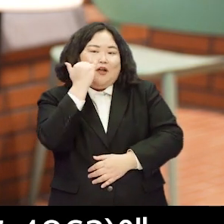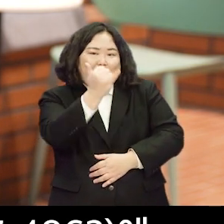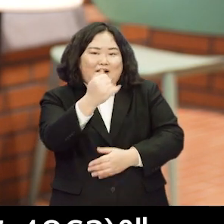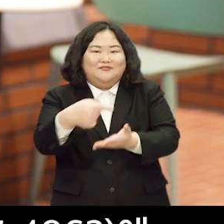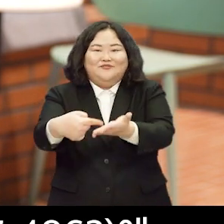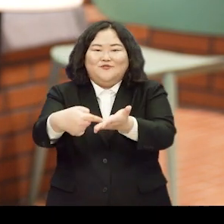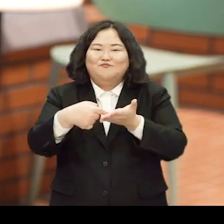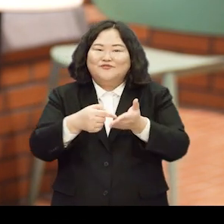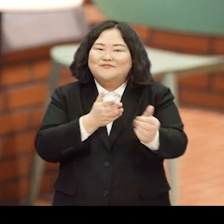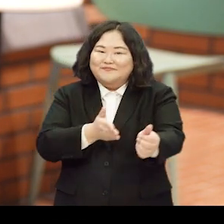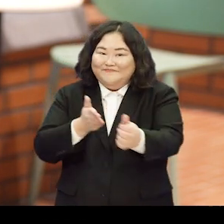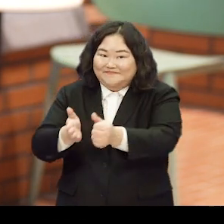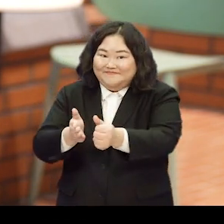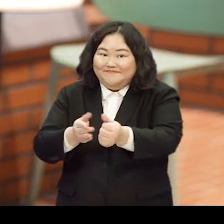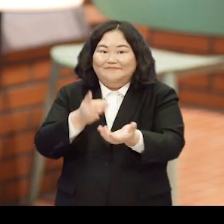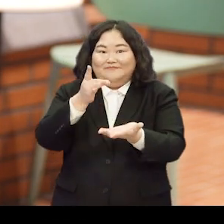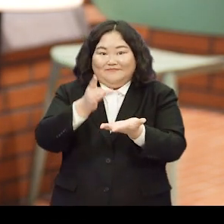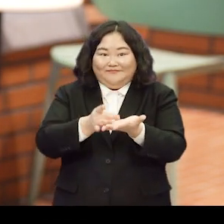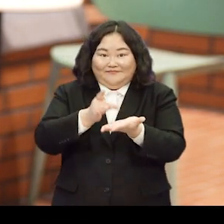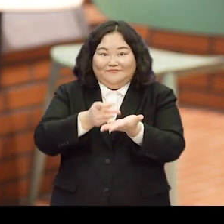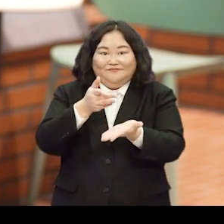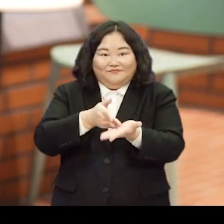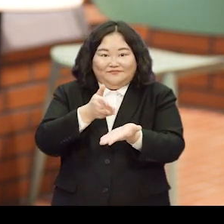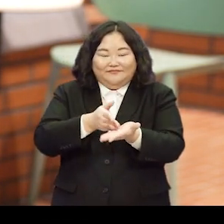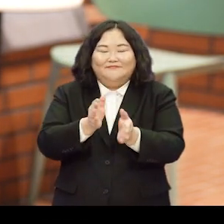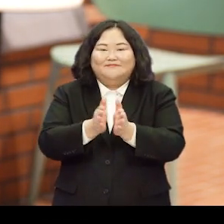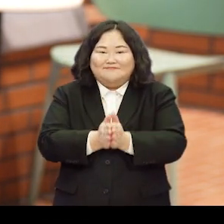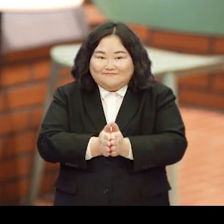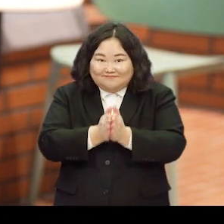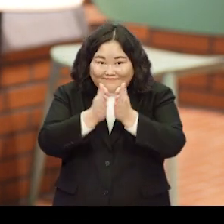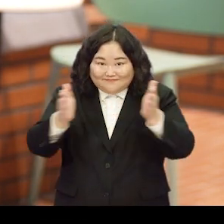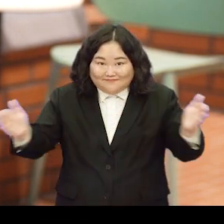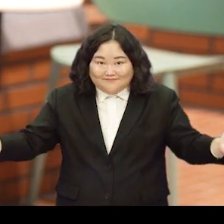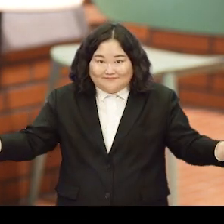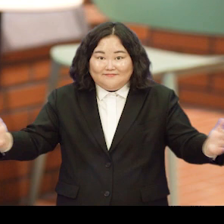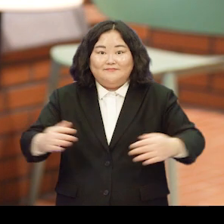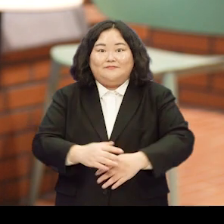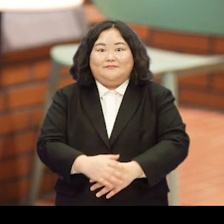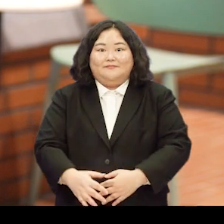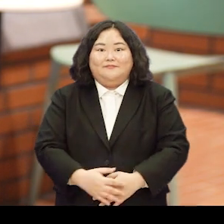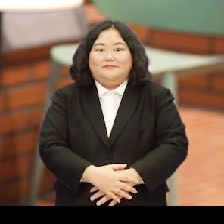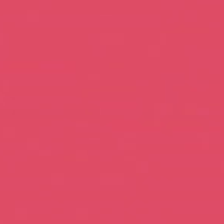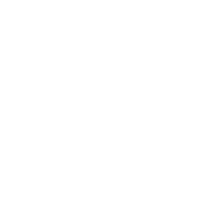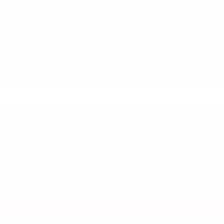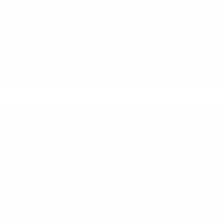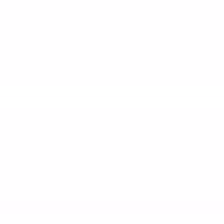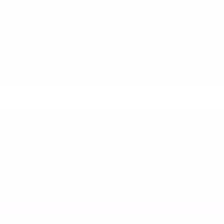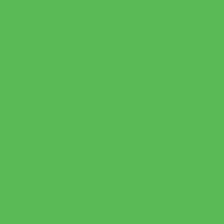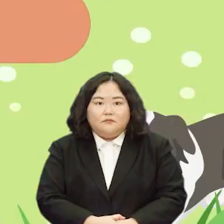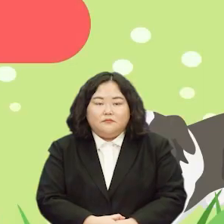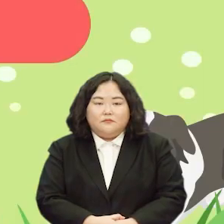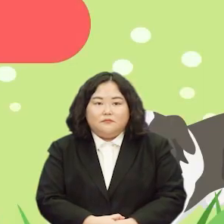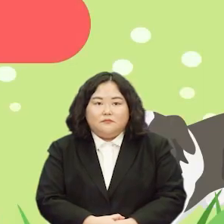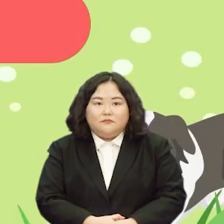사업 전략팀에 유선으로 접수하시길 바랍니다. 그럼 천안 뉴스 시작합니다.